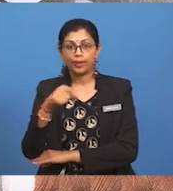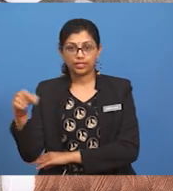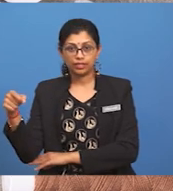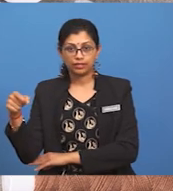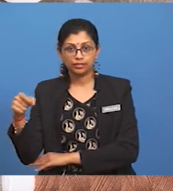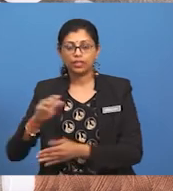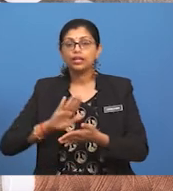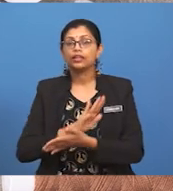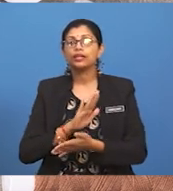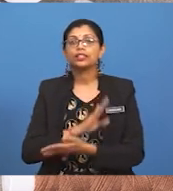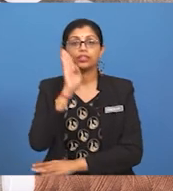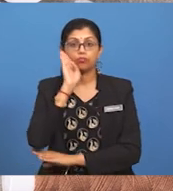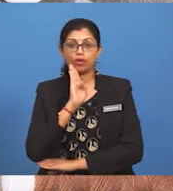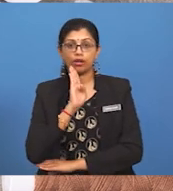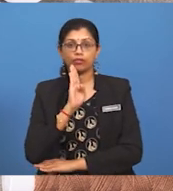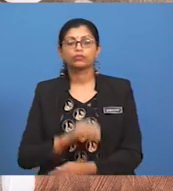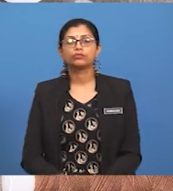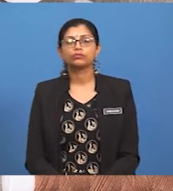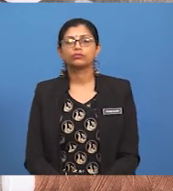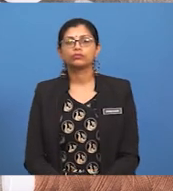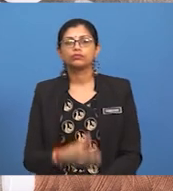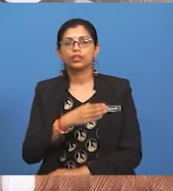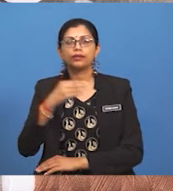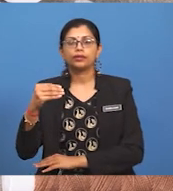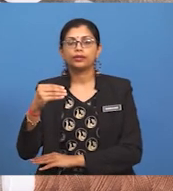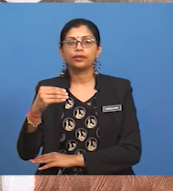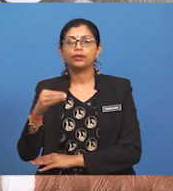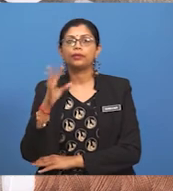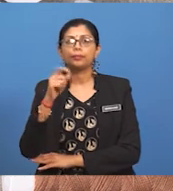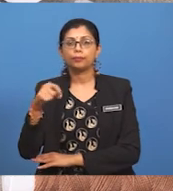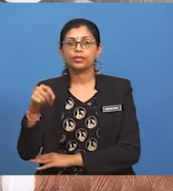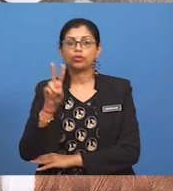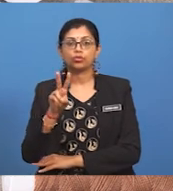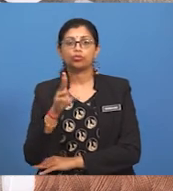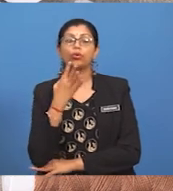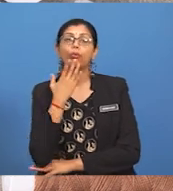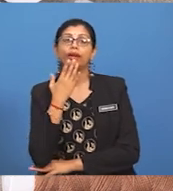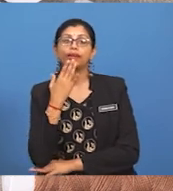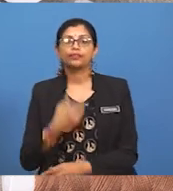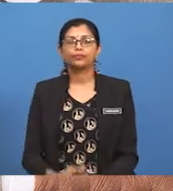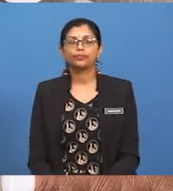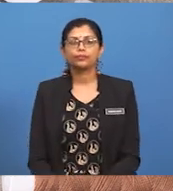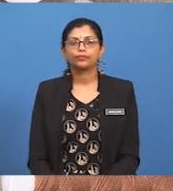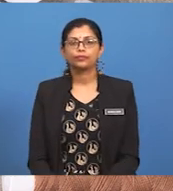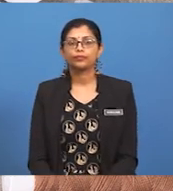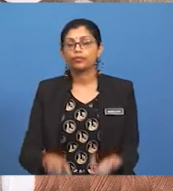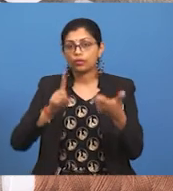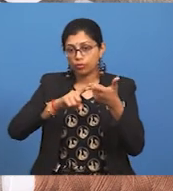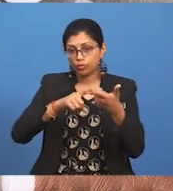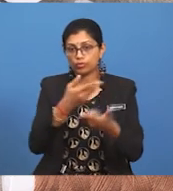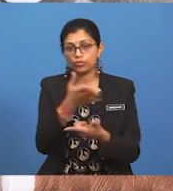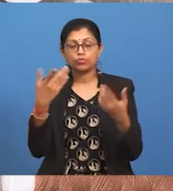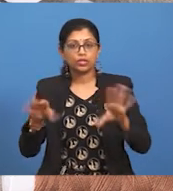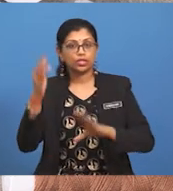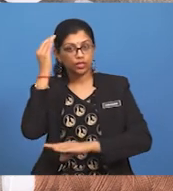pensel, kertas perang dan pensel dewi warna. Kedua, peraturan mendrap